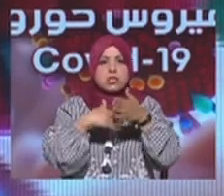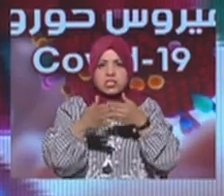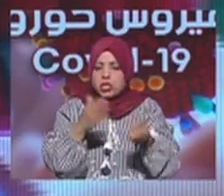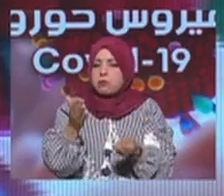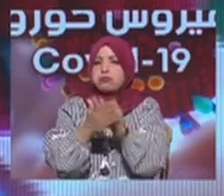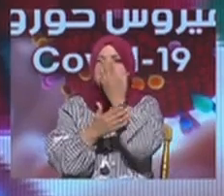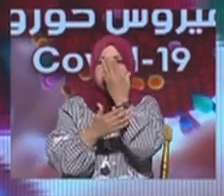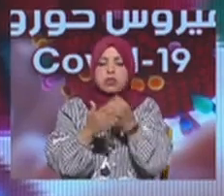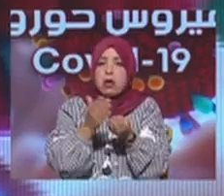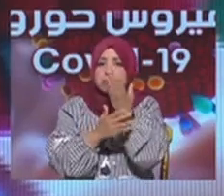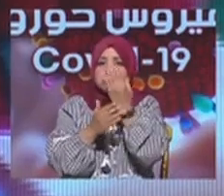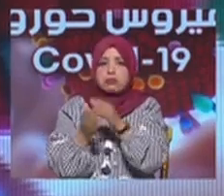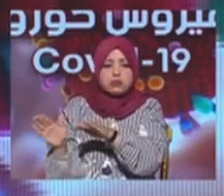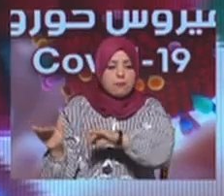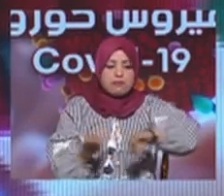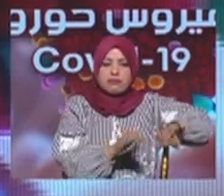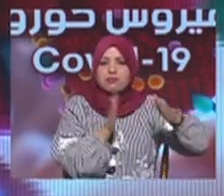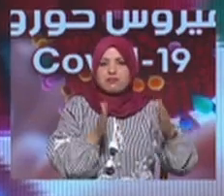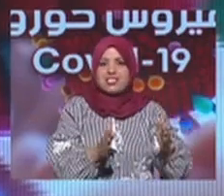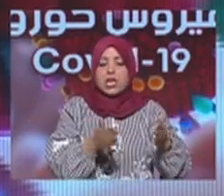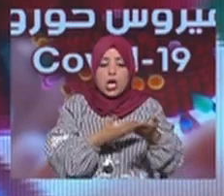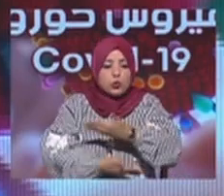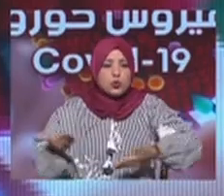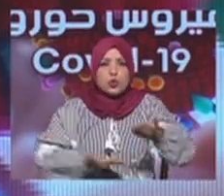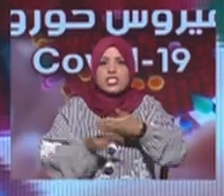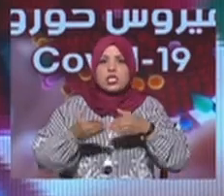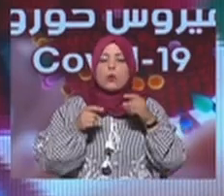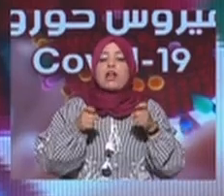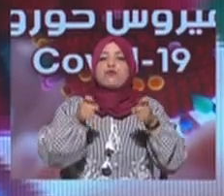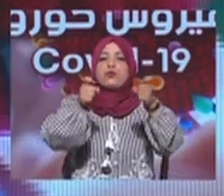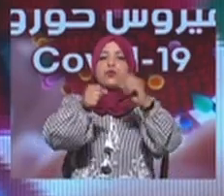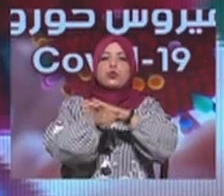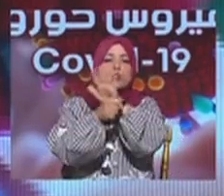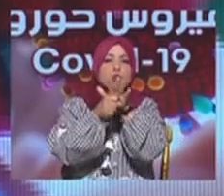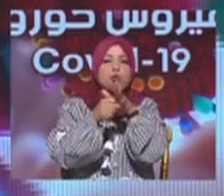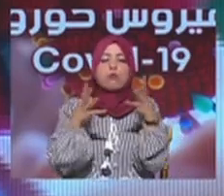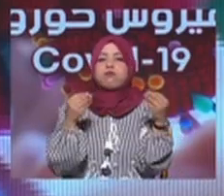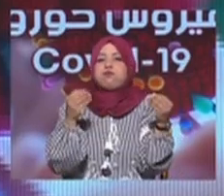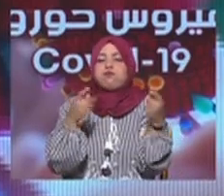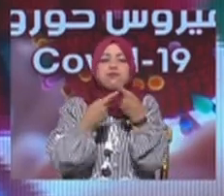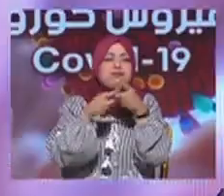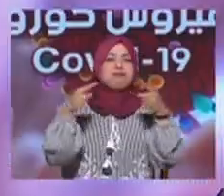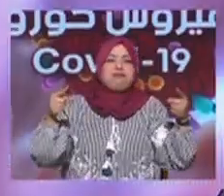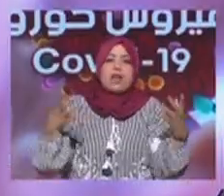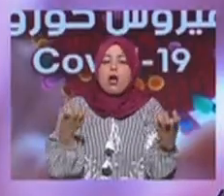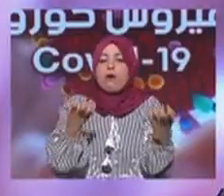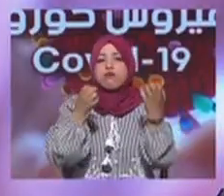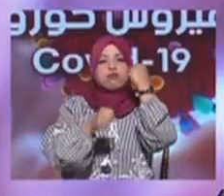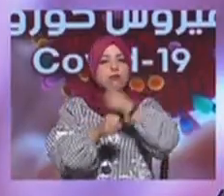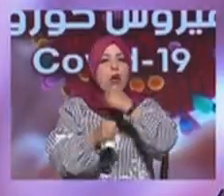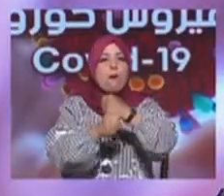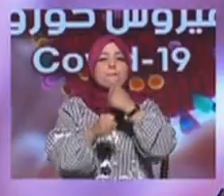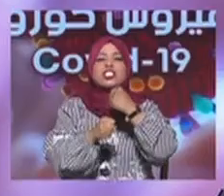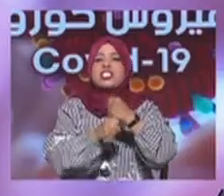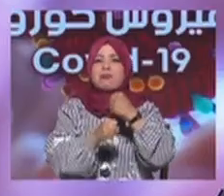علينا، مي كي جينا الكوفيد برشا خدمة برشا دي بريليفمون. لكن كان في الهاجس نتاعكم انكم